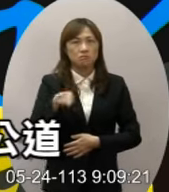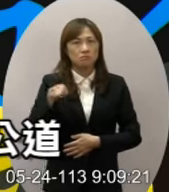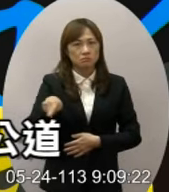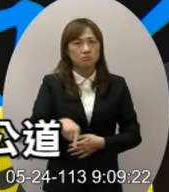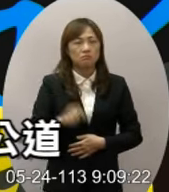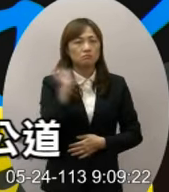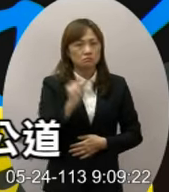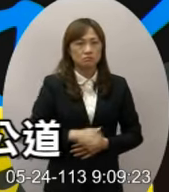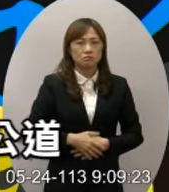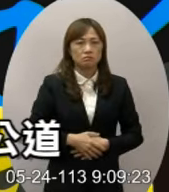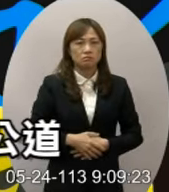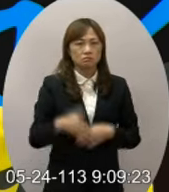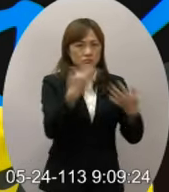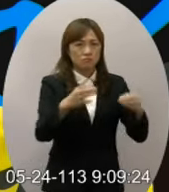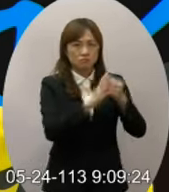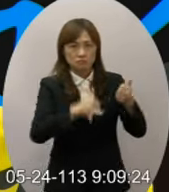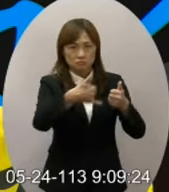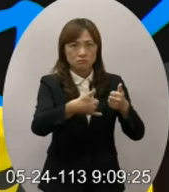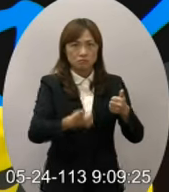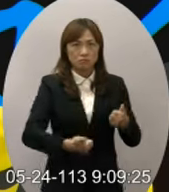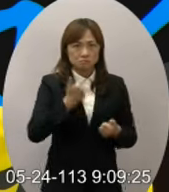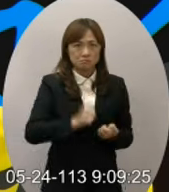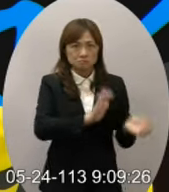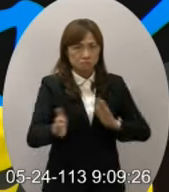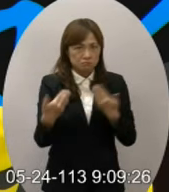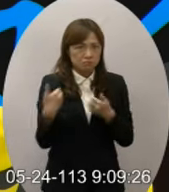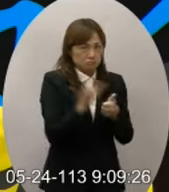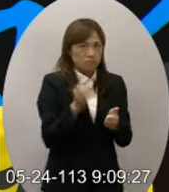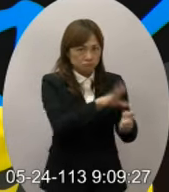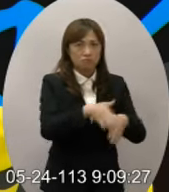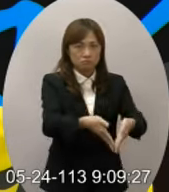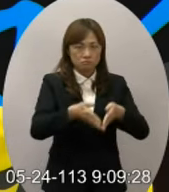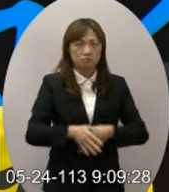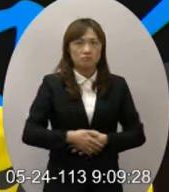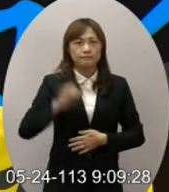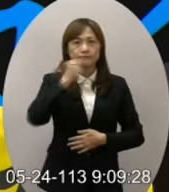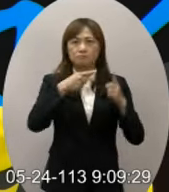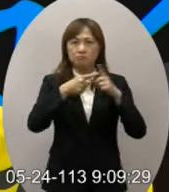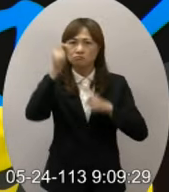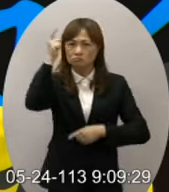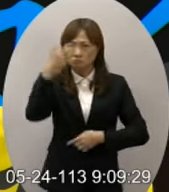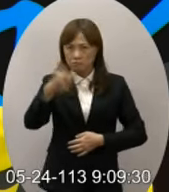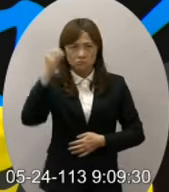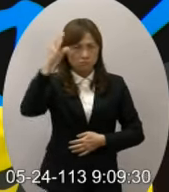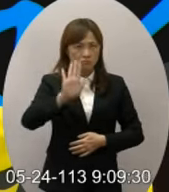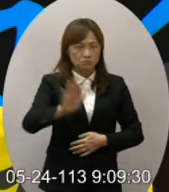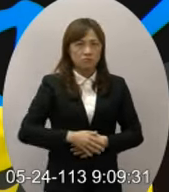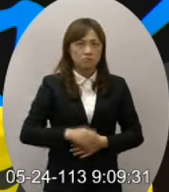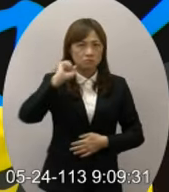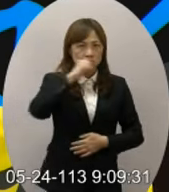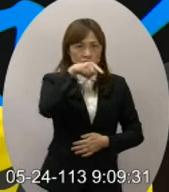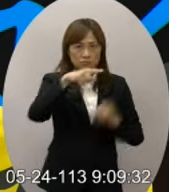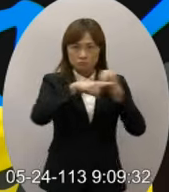还给麦医生欠下的麦医生一个公道。你娃娃打开报告，台湾人是很有智慧的，根据台湾议题研究中